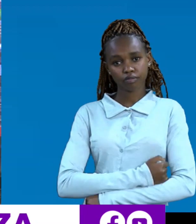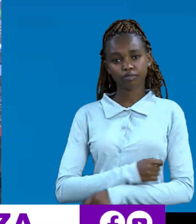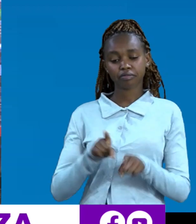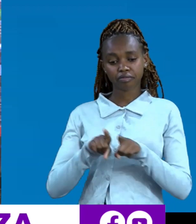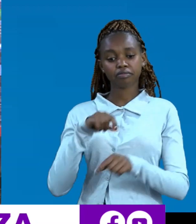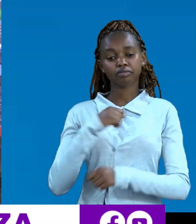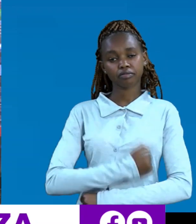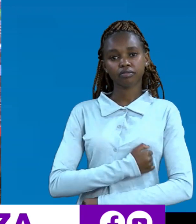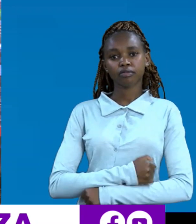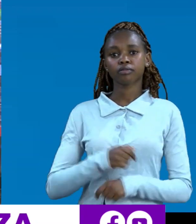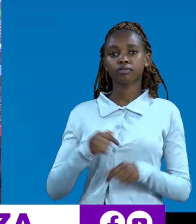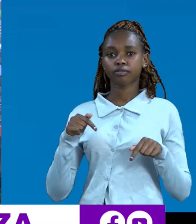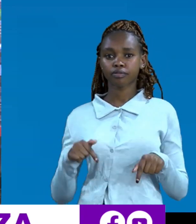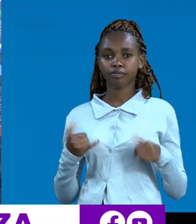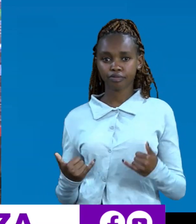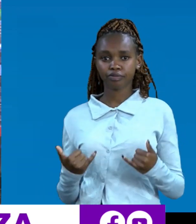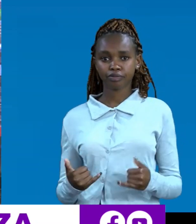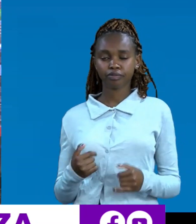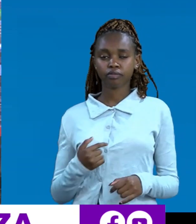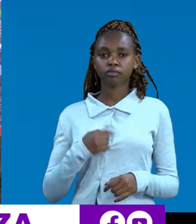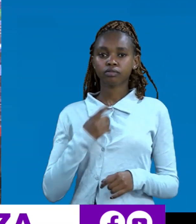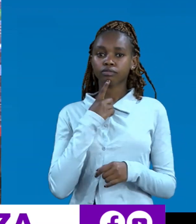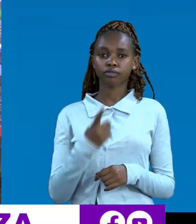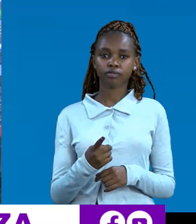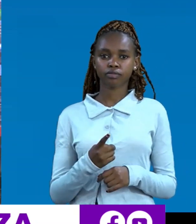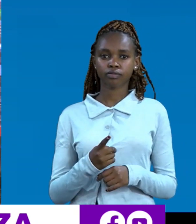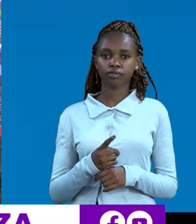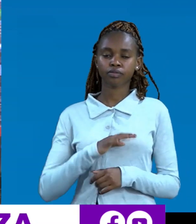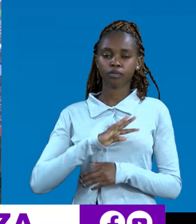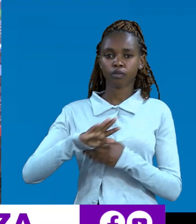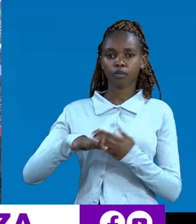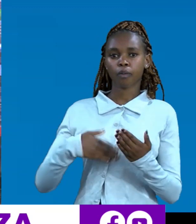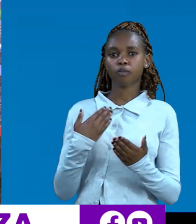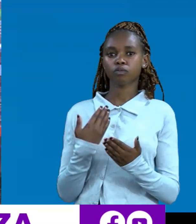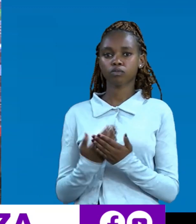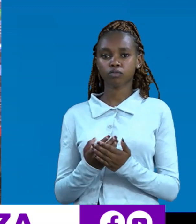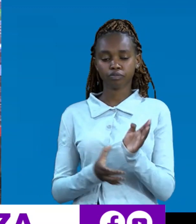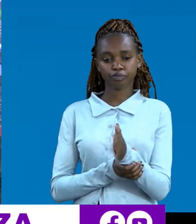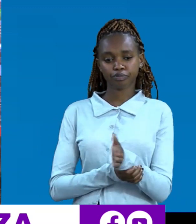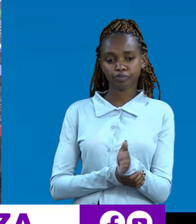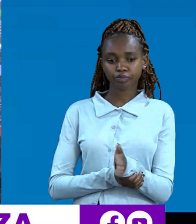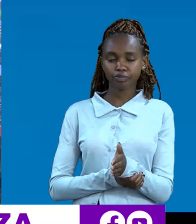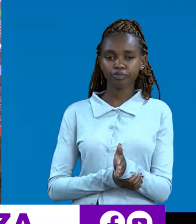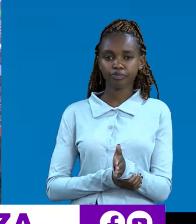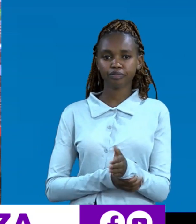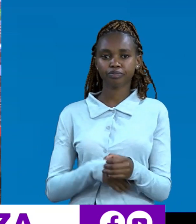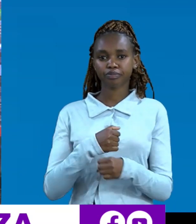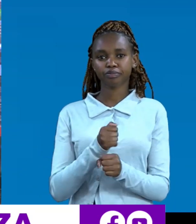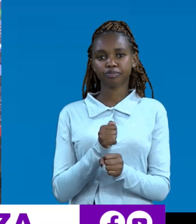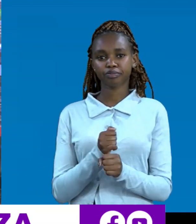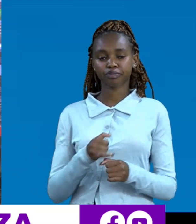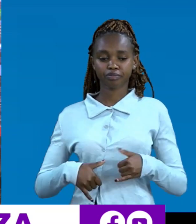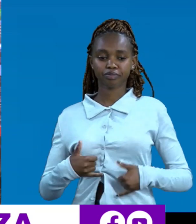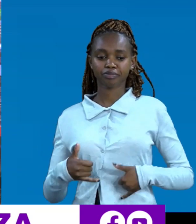So sahi nataka, unajua hapa tunasemanga lazima every Thursday tuwachanue. Ya lazima tu. Last time tuliwachanua October Fest. Lakini